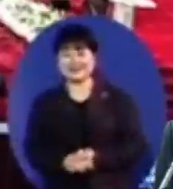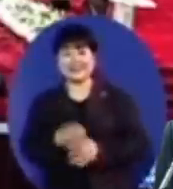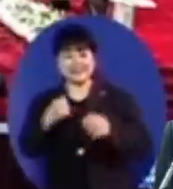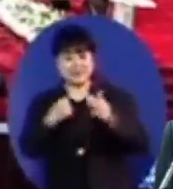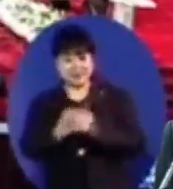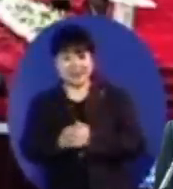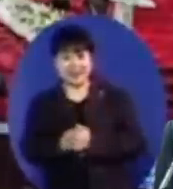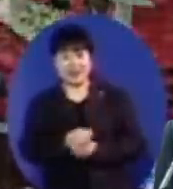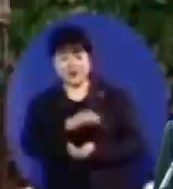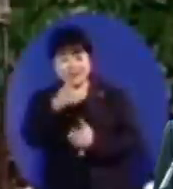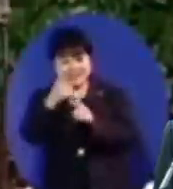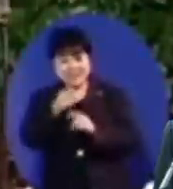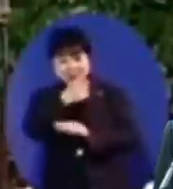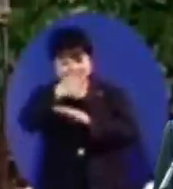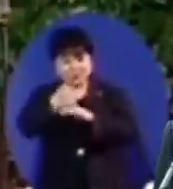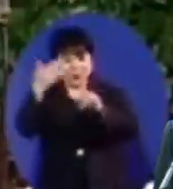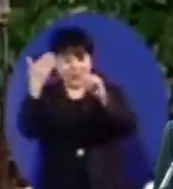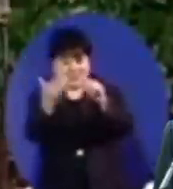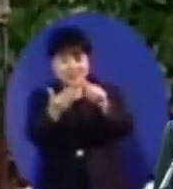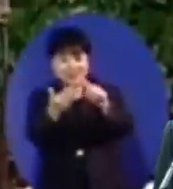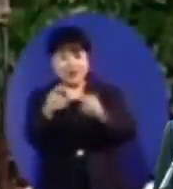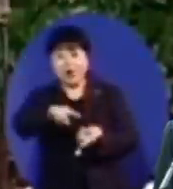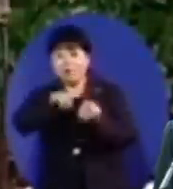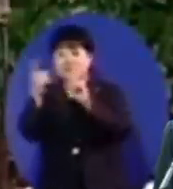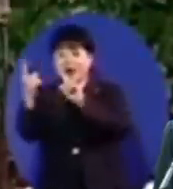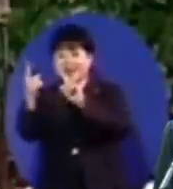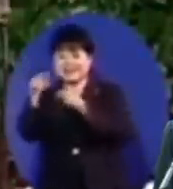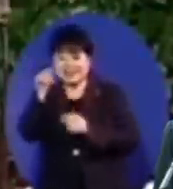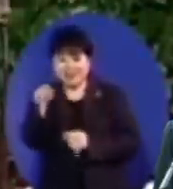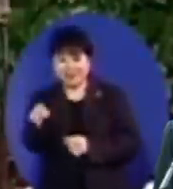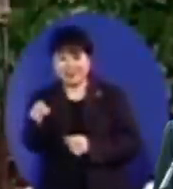그러므로 우리는 예수 그리스도께서 부활하신 것은